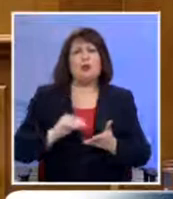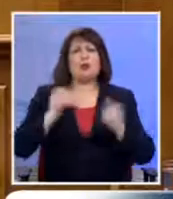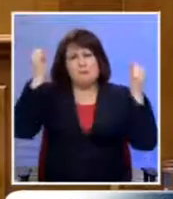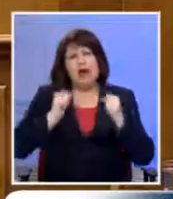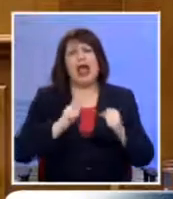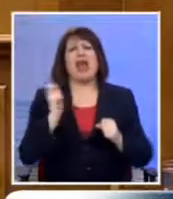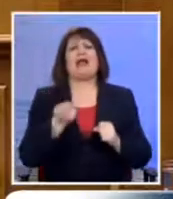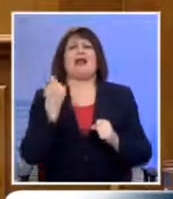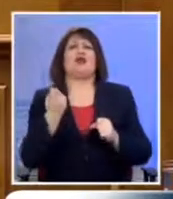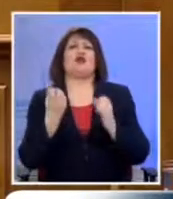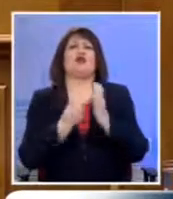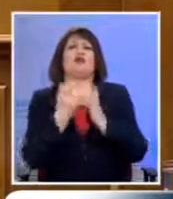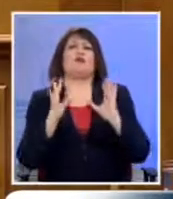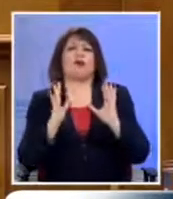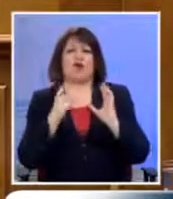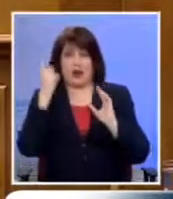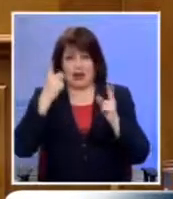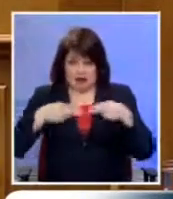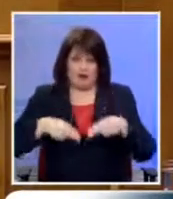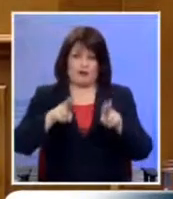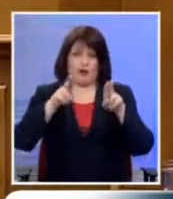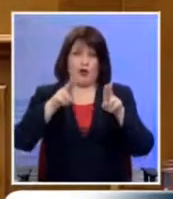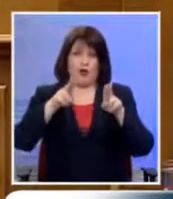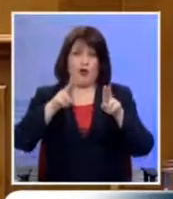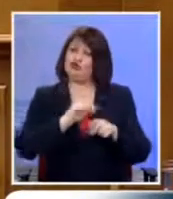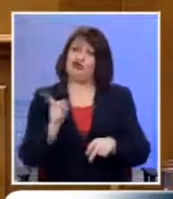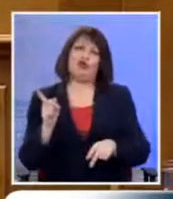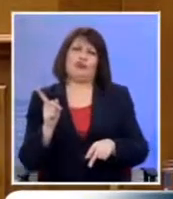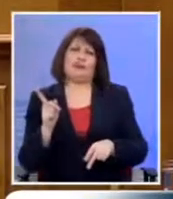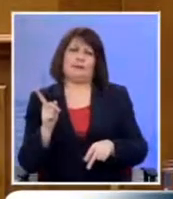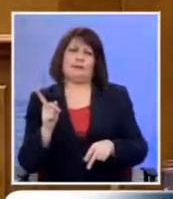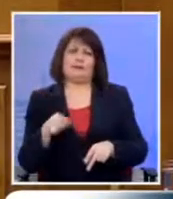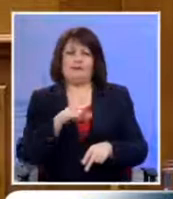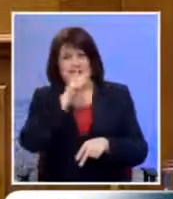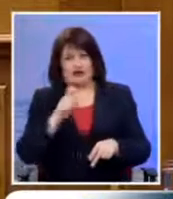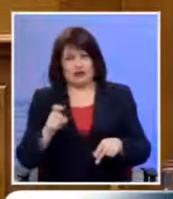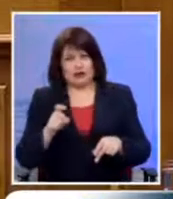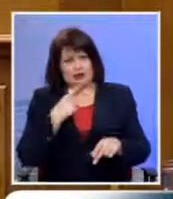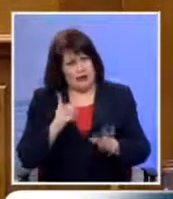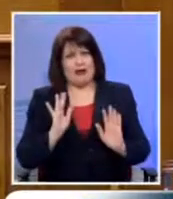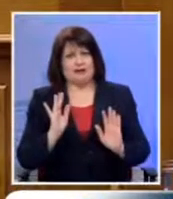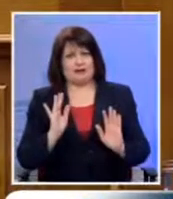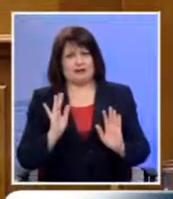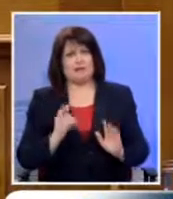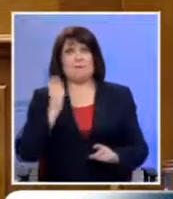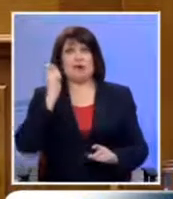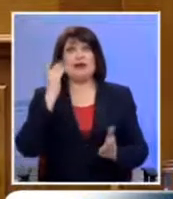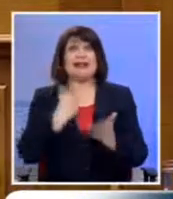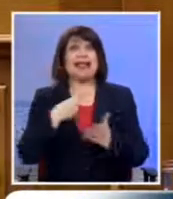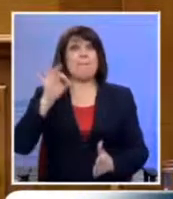του εθνικού προϊόντος. Δεν ήταν μονόδρομος, δεν ήταν μοίρα αυτή η ζωή που ζήσαμε. Ήταν πολιτική